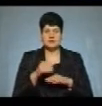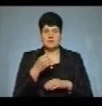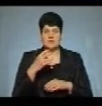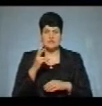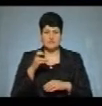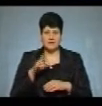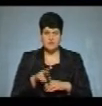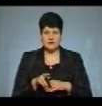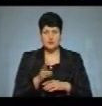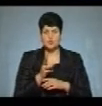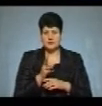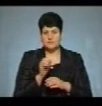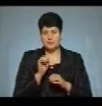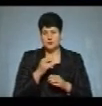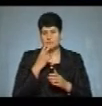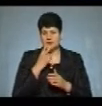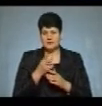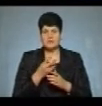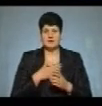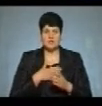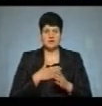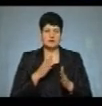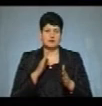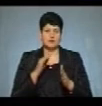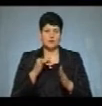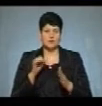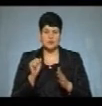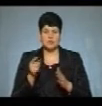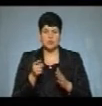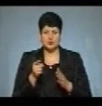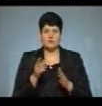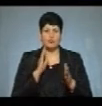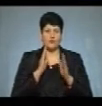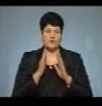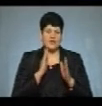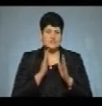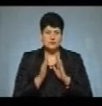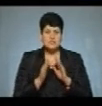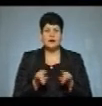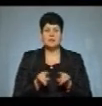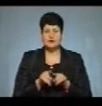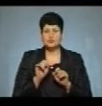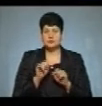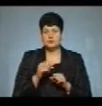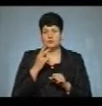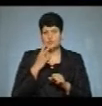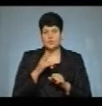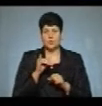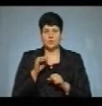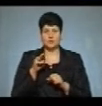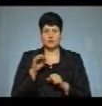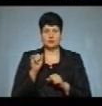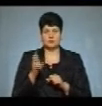квітня. Сюжет про це ви можете переглянути на нашій сторінці UA Тернопіль у соцмережі Facebook, а також на одноіменному